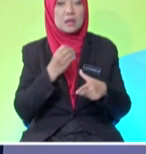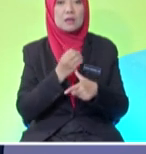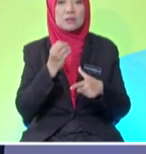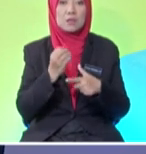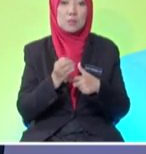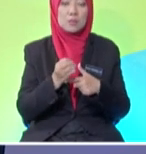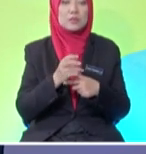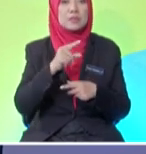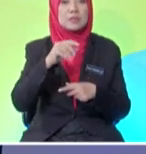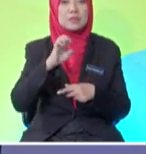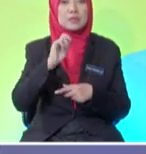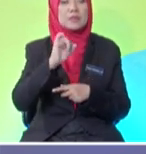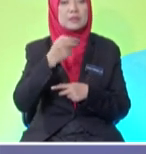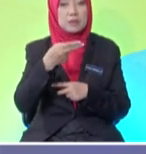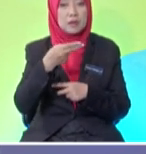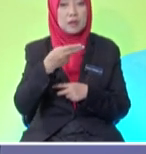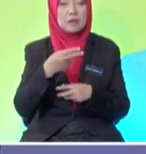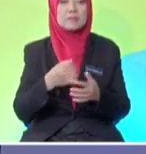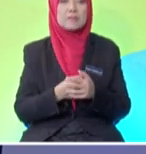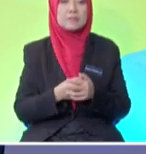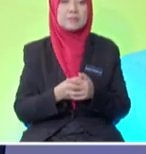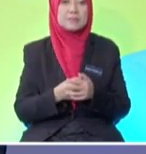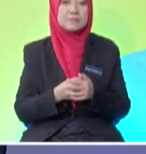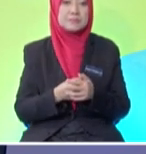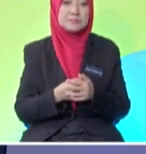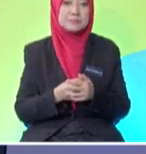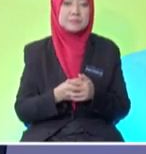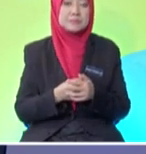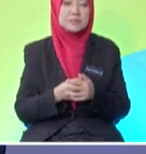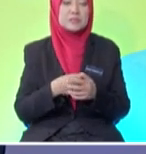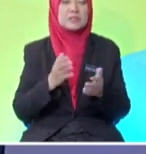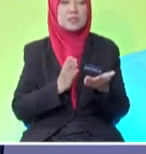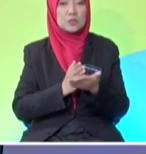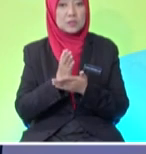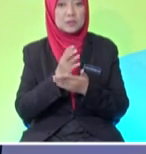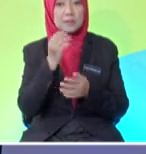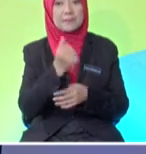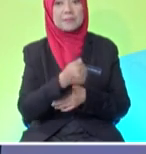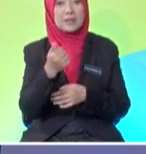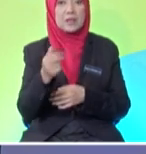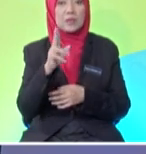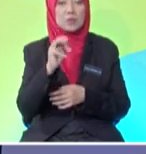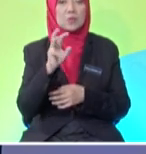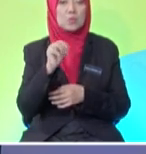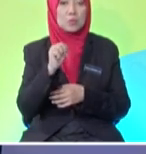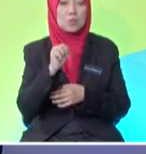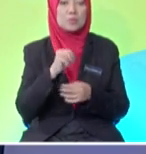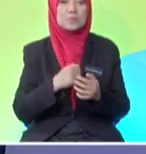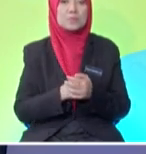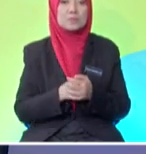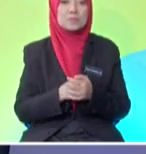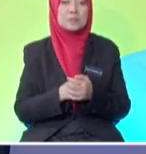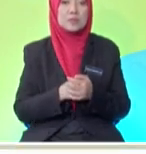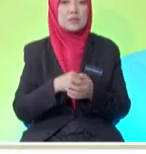getah itu yang lebih sesuai terusnya alat umum yang berikutnya ini yaitu set pemutar crew